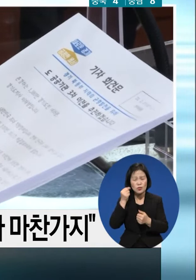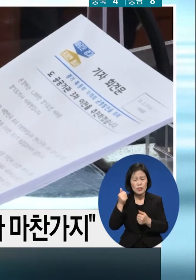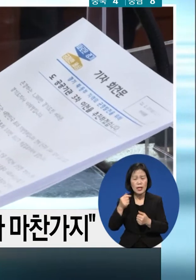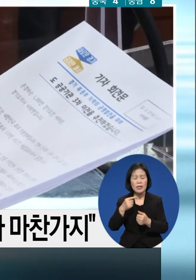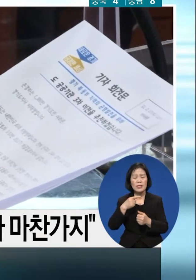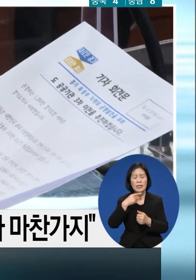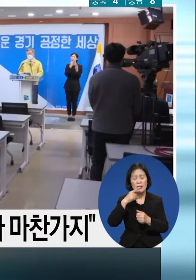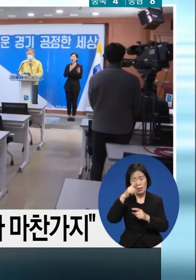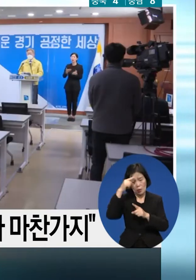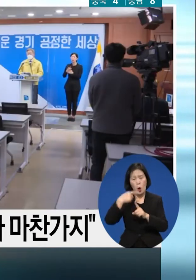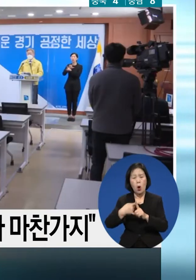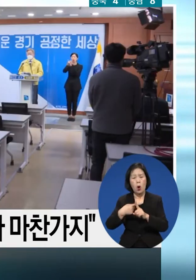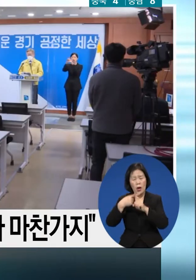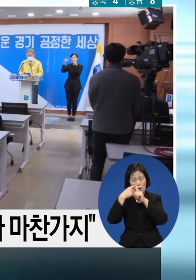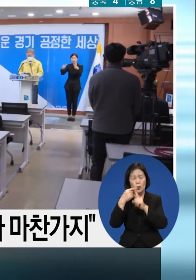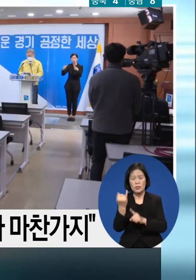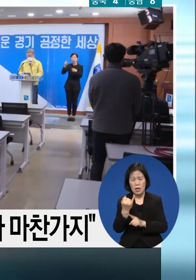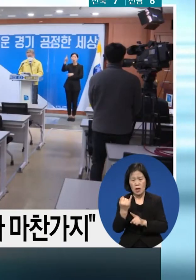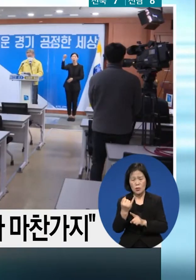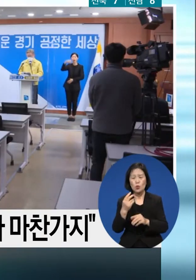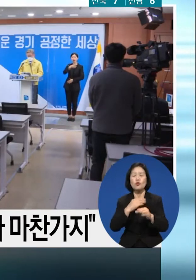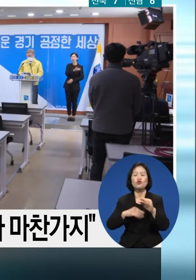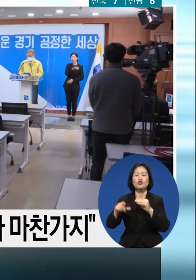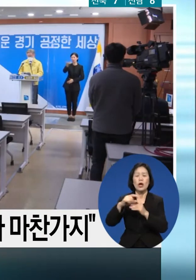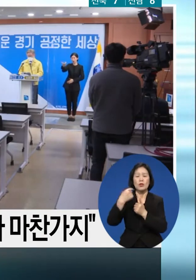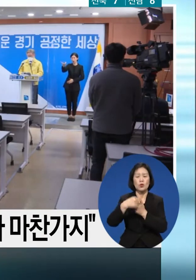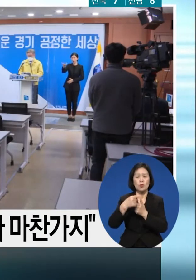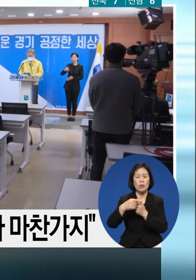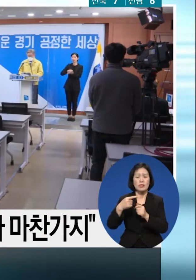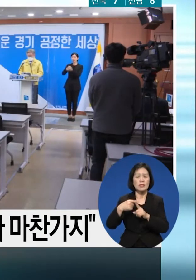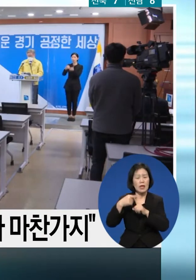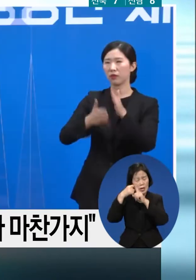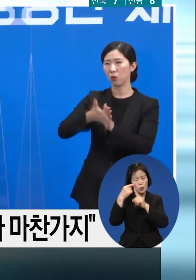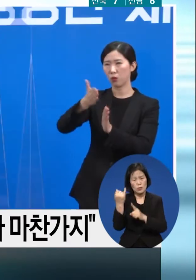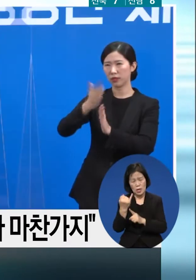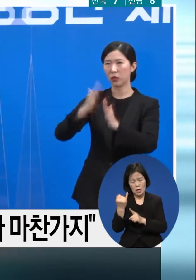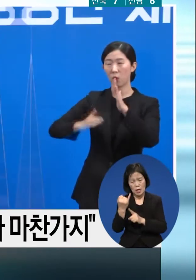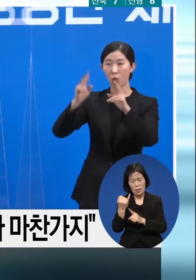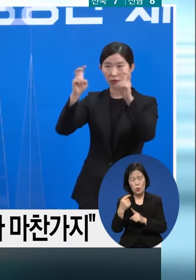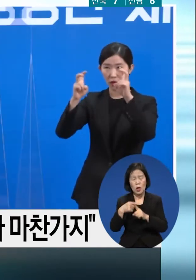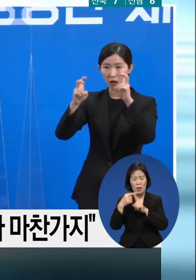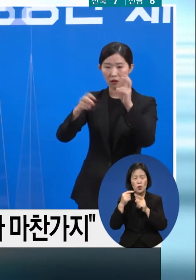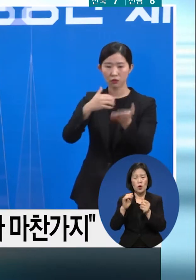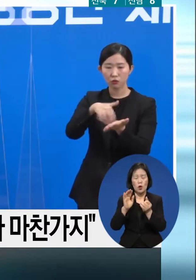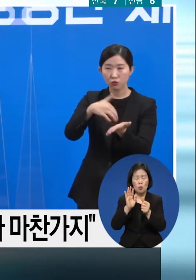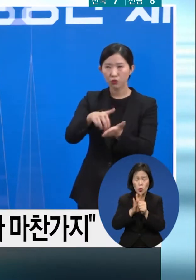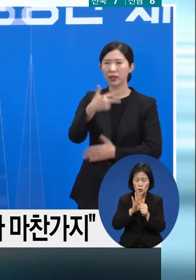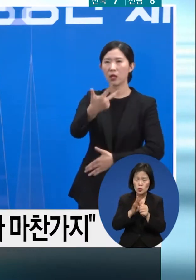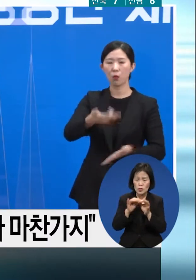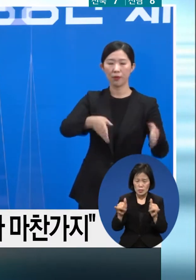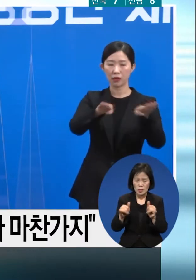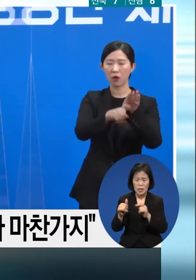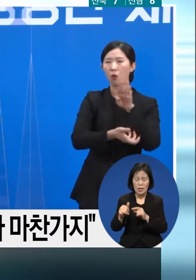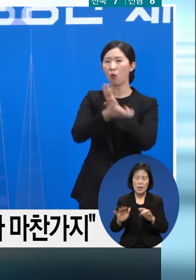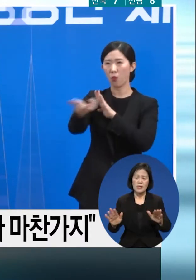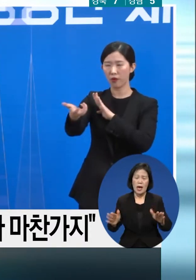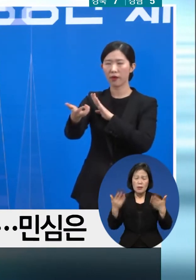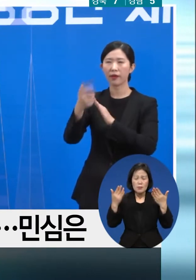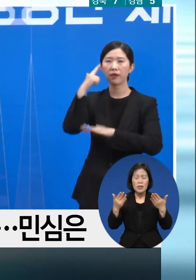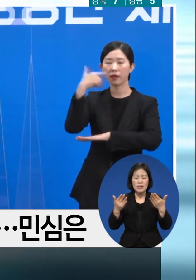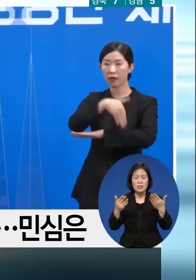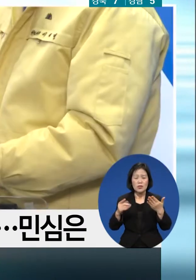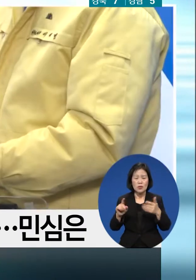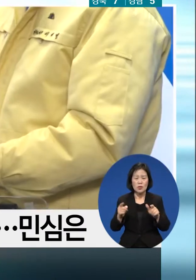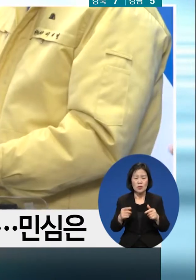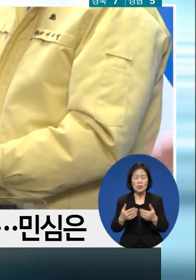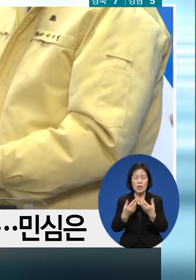또는 일정 이상 또 추가적인 교육을 받은 간호사 기타 뭐 그 간호 보조인들 그런 사람들에게 아주 경미한 정도, 예를 들면 뭐